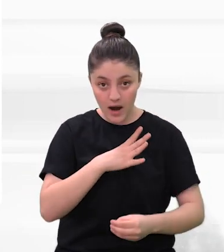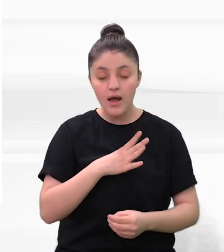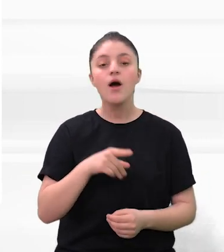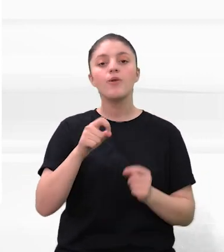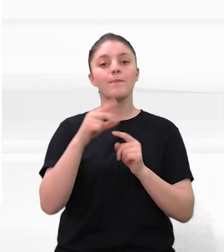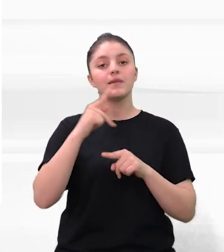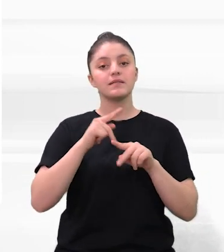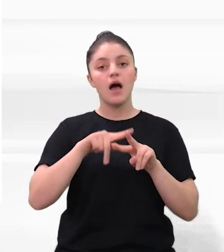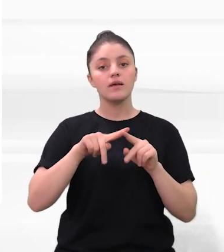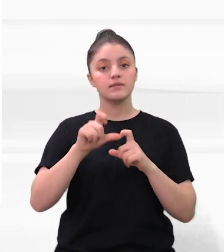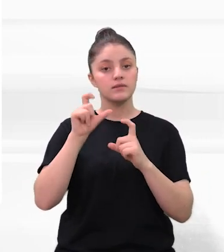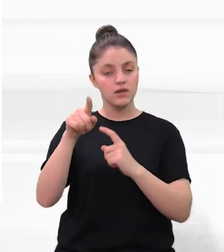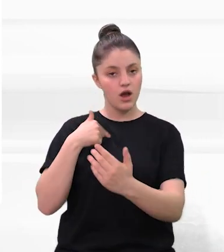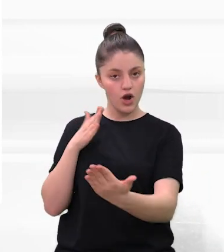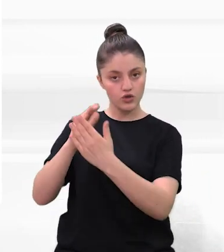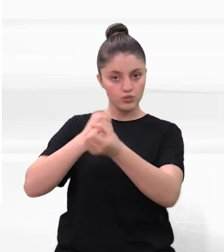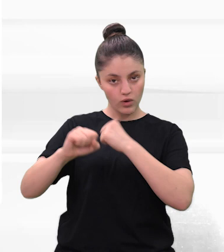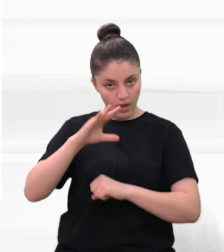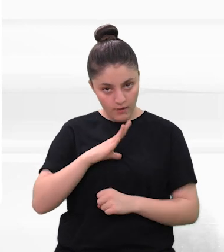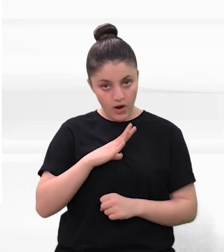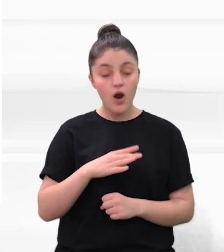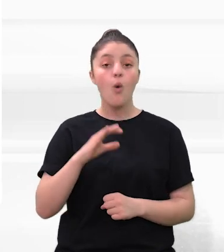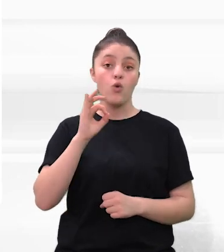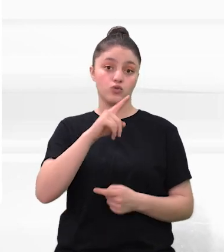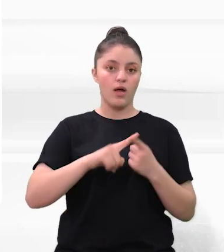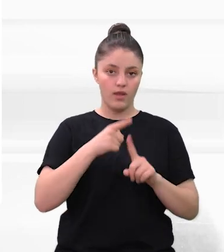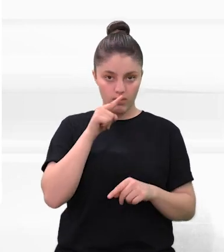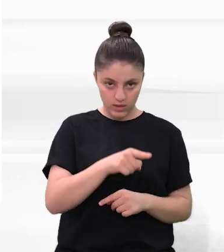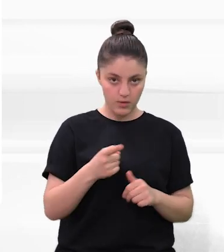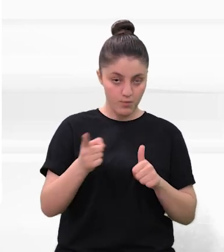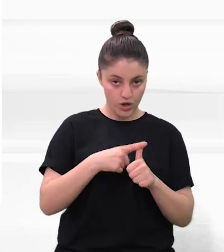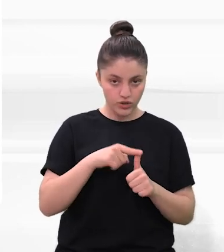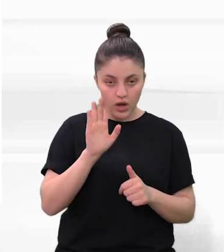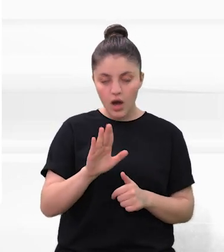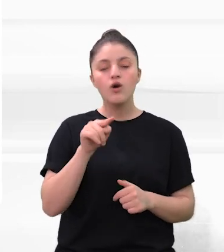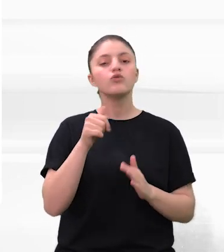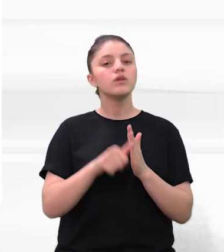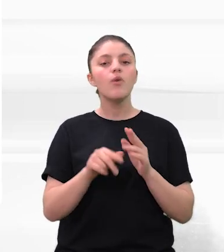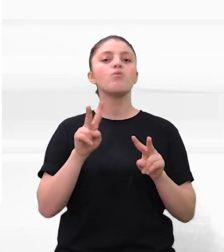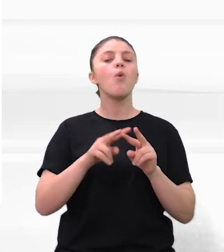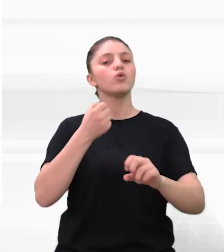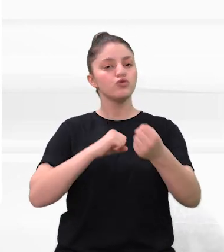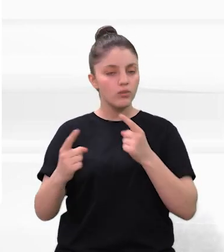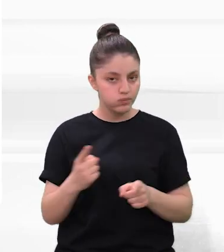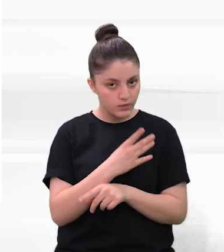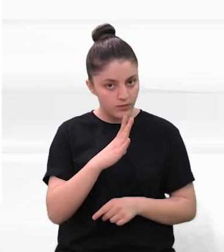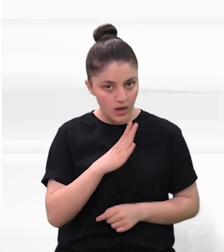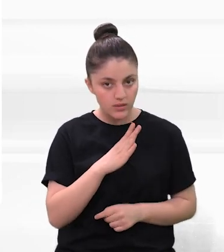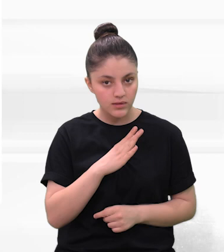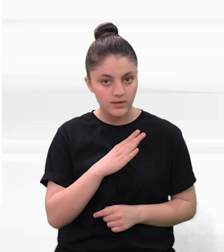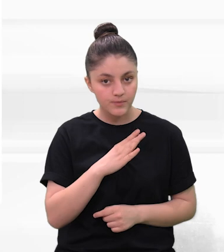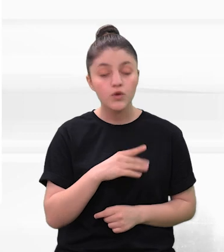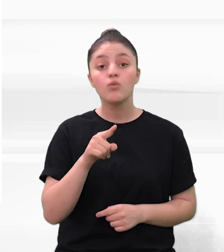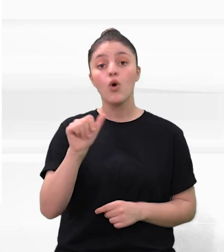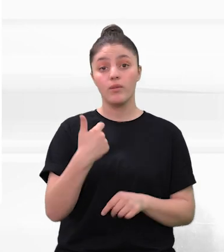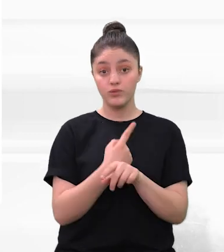hem Bizans'a karşı mücadele etmişlerdir özellikle Osmanlılar hem de bu dönemde Muğla mücadele etmişlerdir